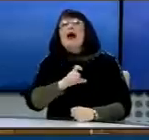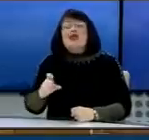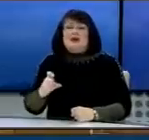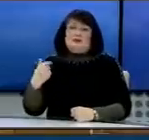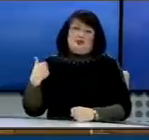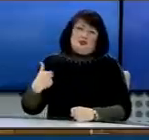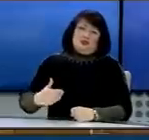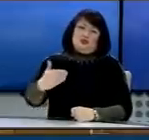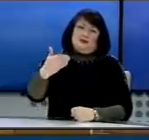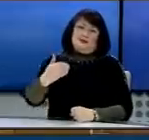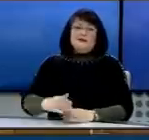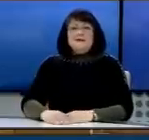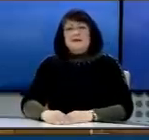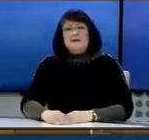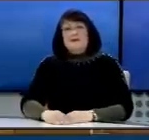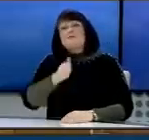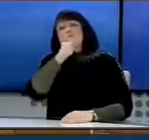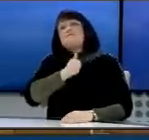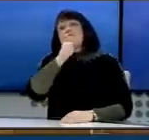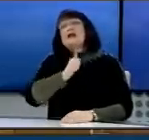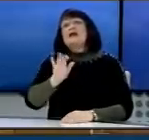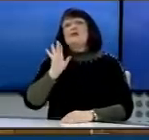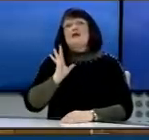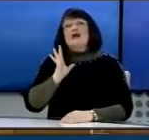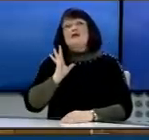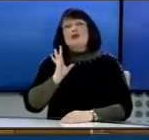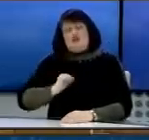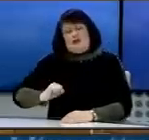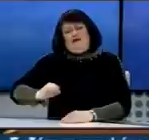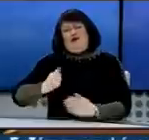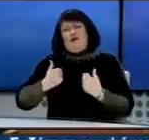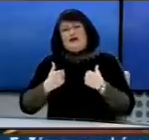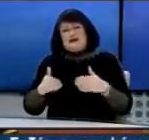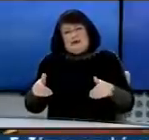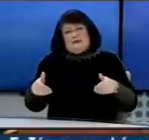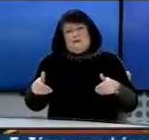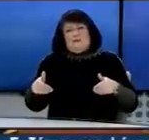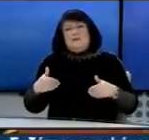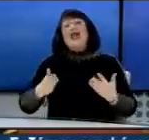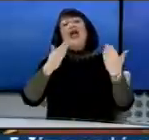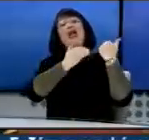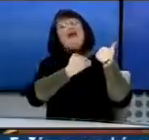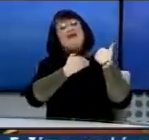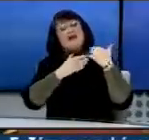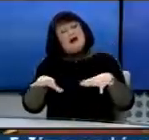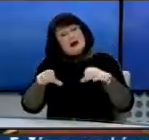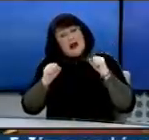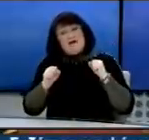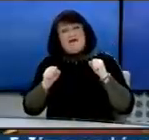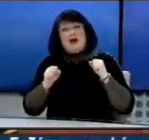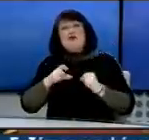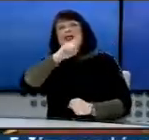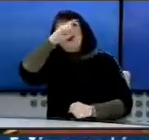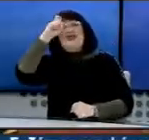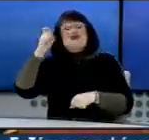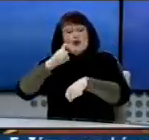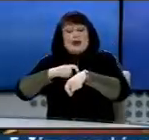διακυβέρνησης. Ούτε βαρυγκομούμε, ούτε λιποψυχούμε. Η ανάληψη ευθύνης είναι για τα